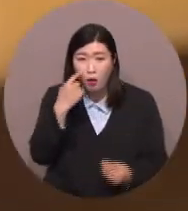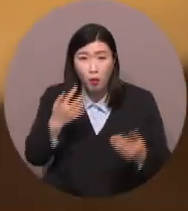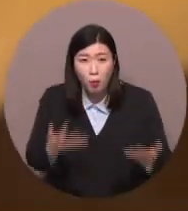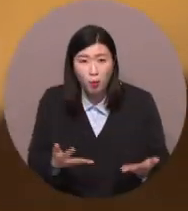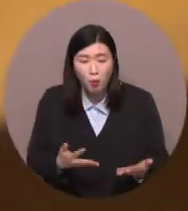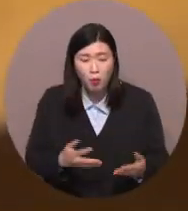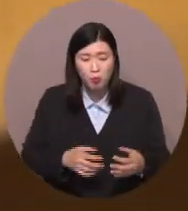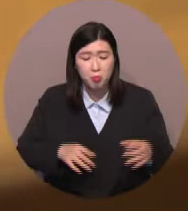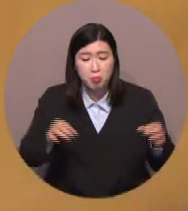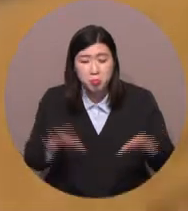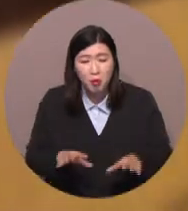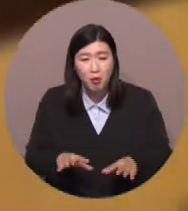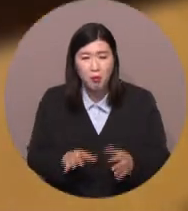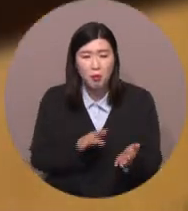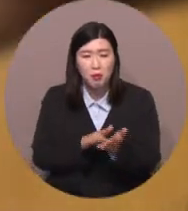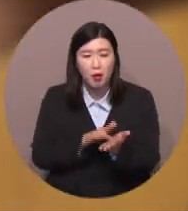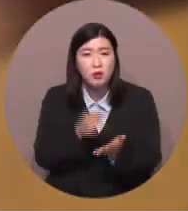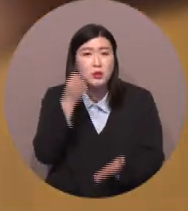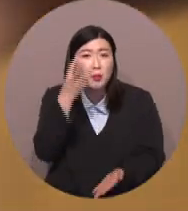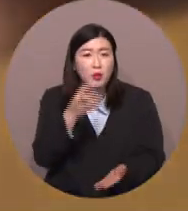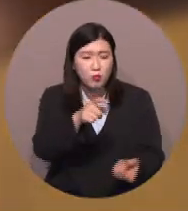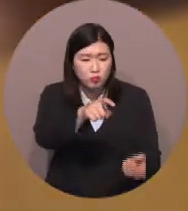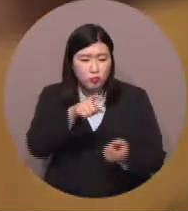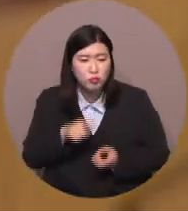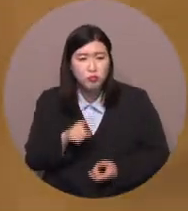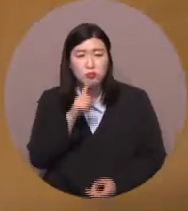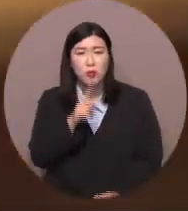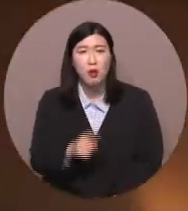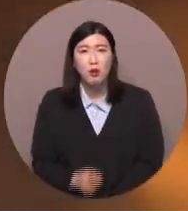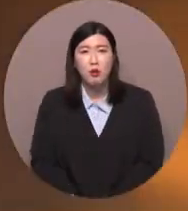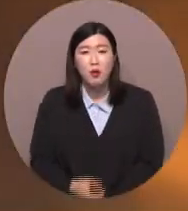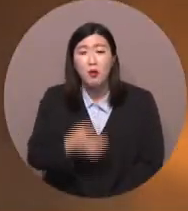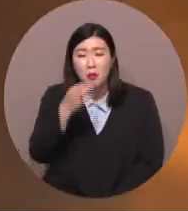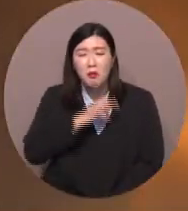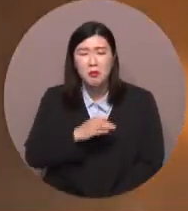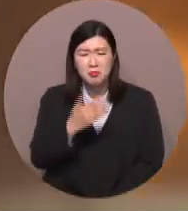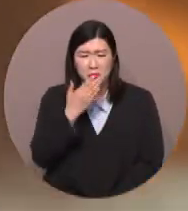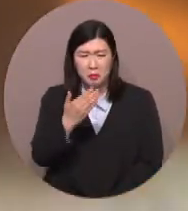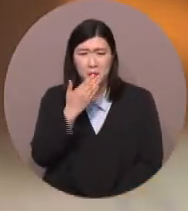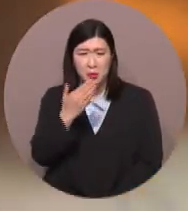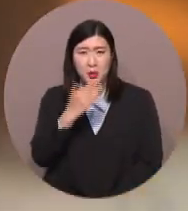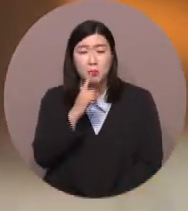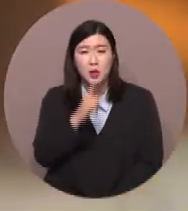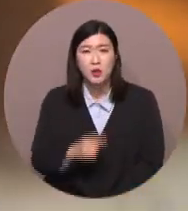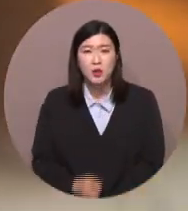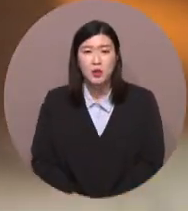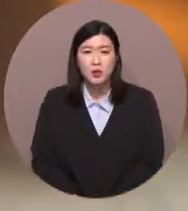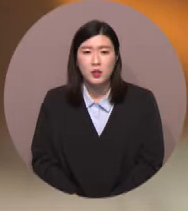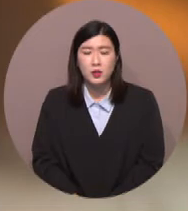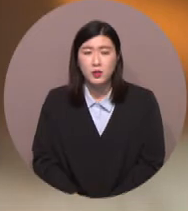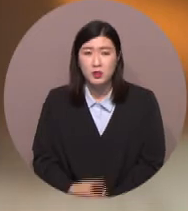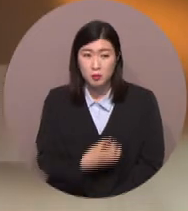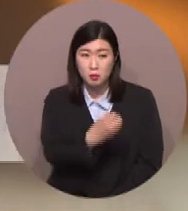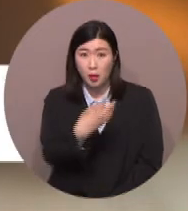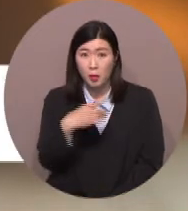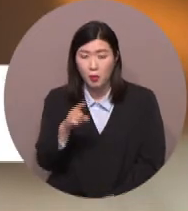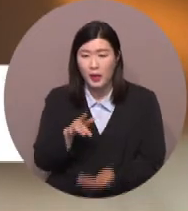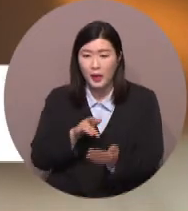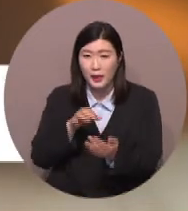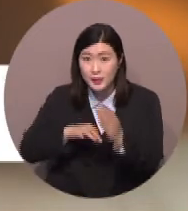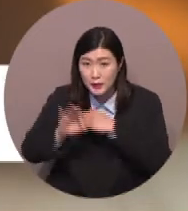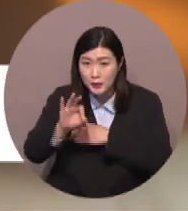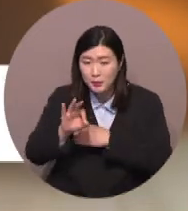들어가자 의사는 곧바로 석달치 약을 한꺼번에 처방하며 효과를 장담합니다. 아침에